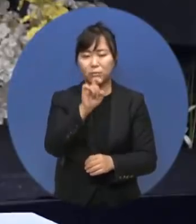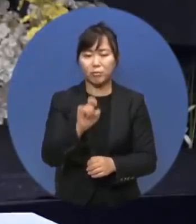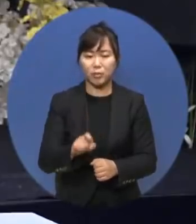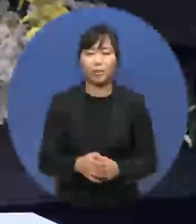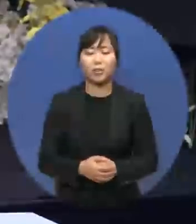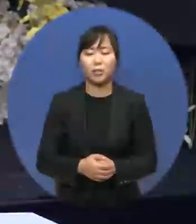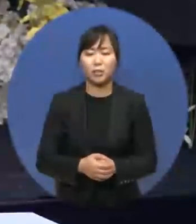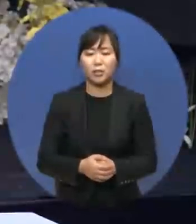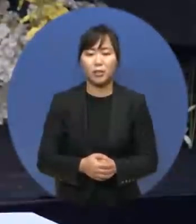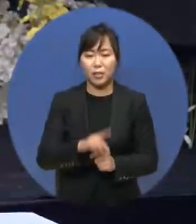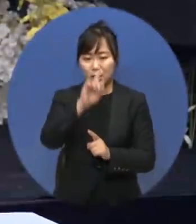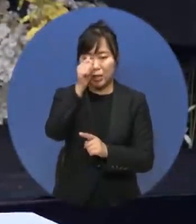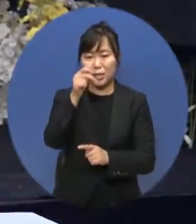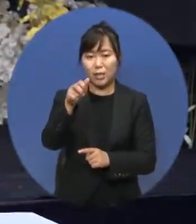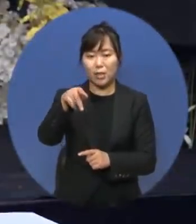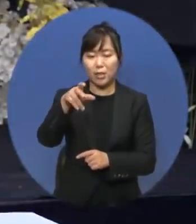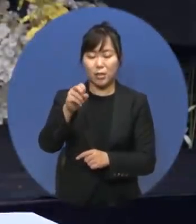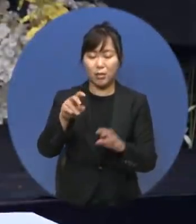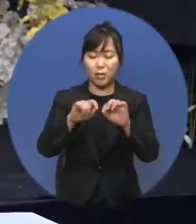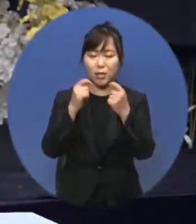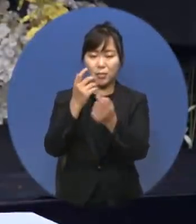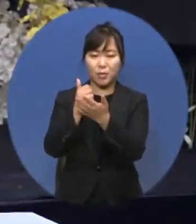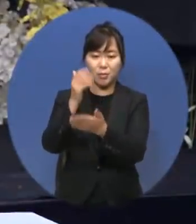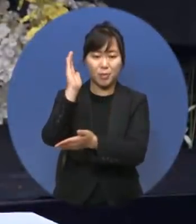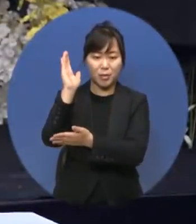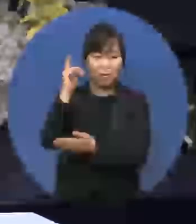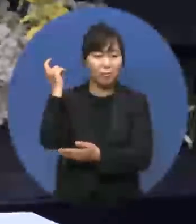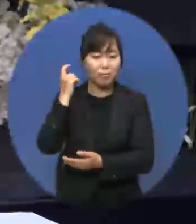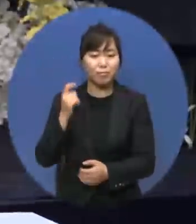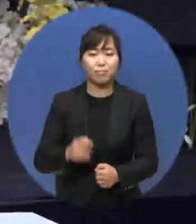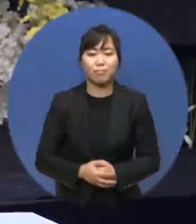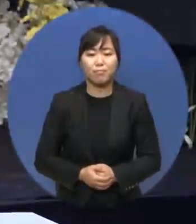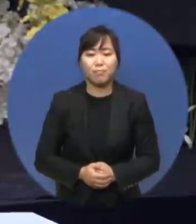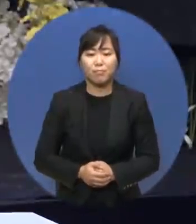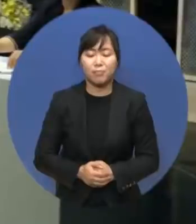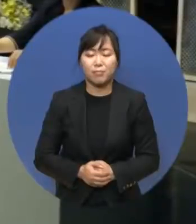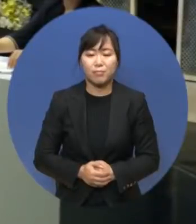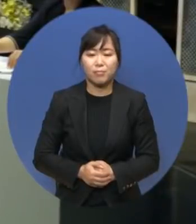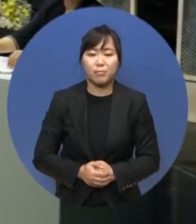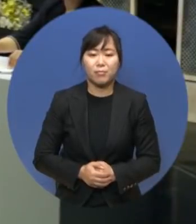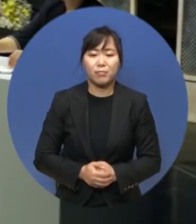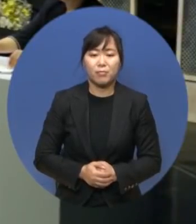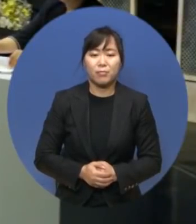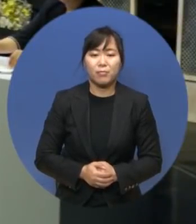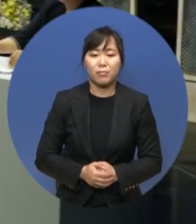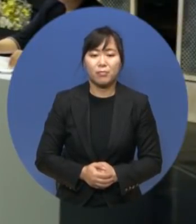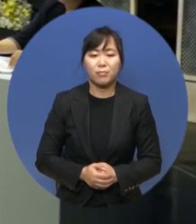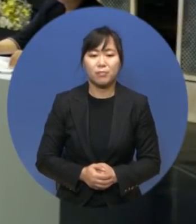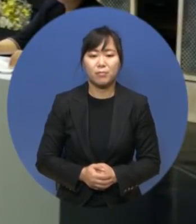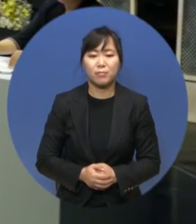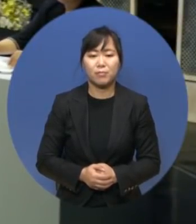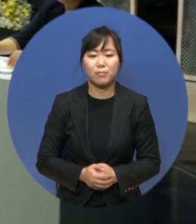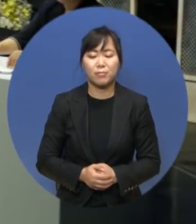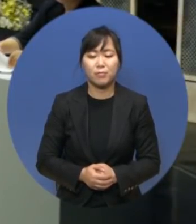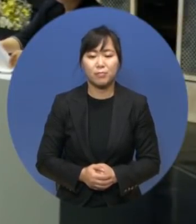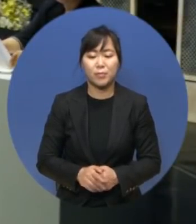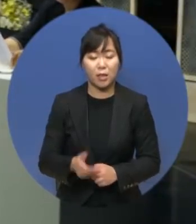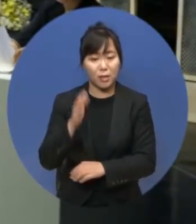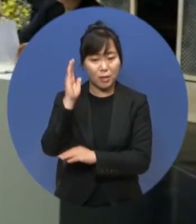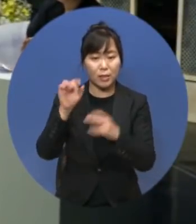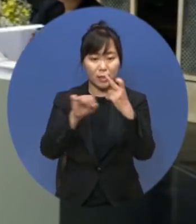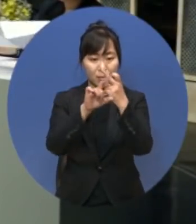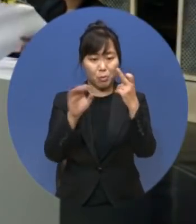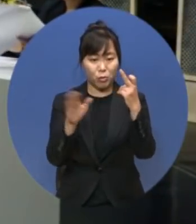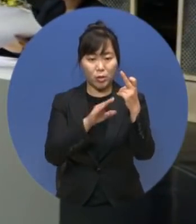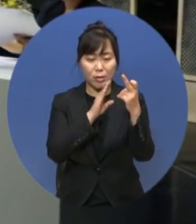전망하시는지 좀 말씀을 듣고 싶습니다. 네, 이혜경 팀장님. 네, 앞에 이제 얘기가 나왔지만